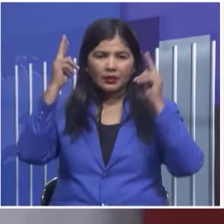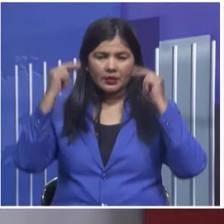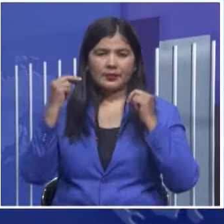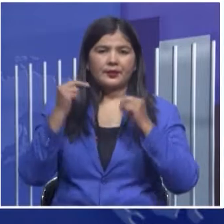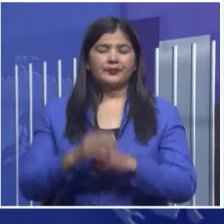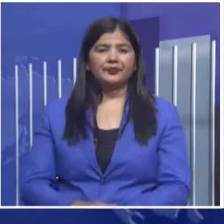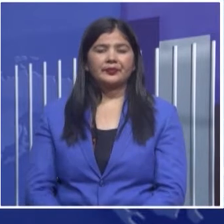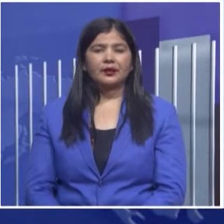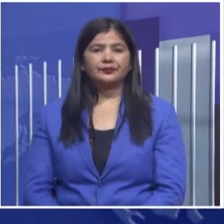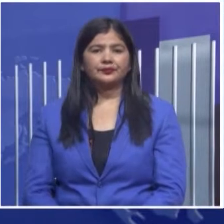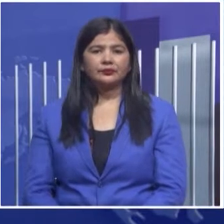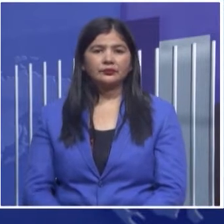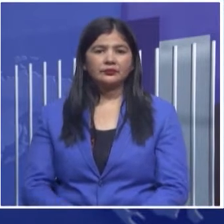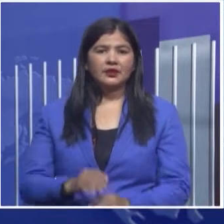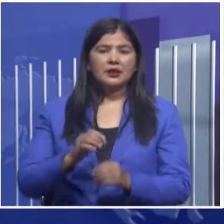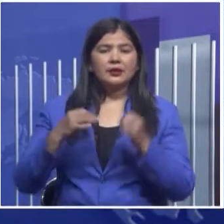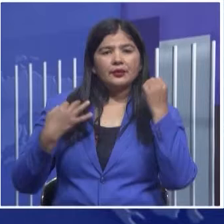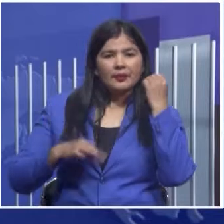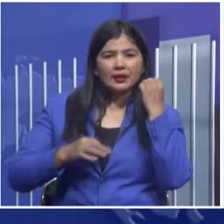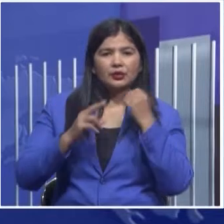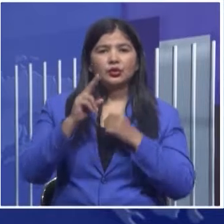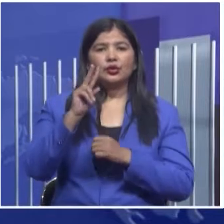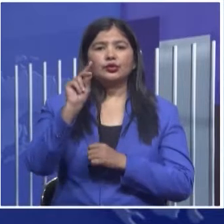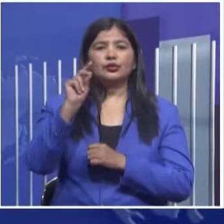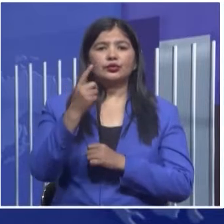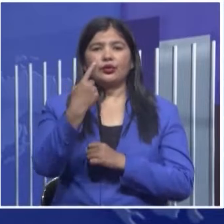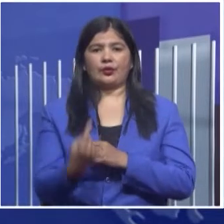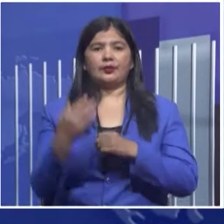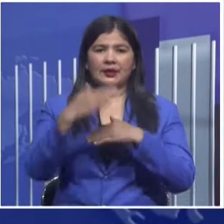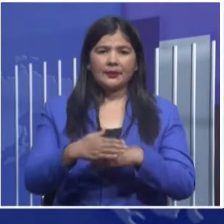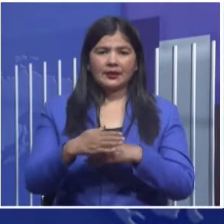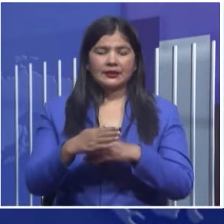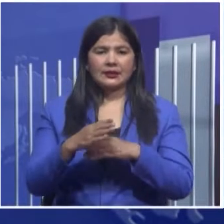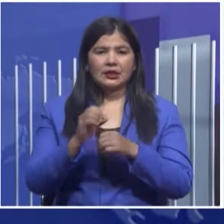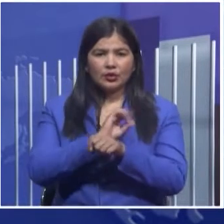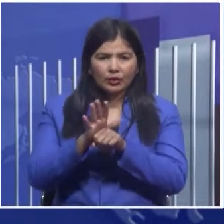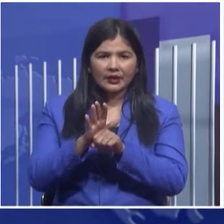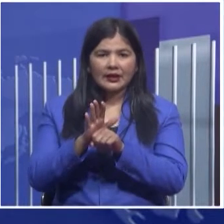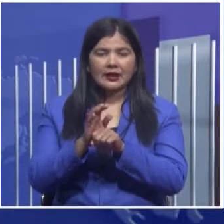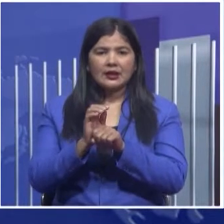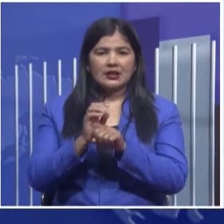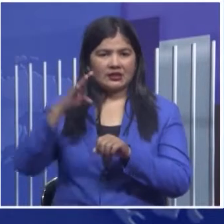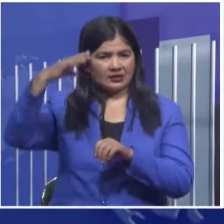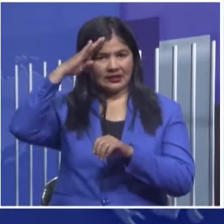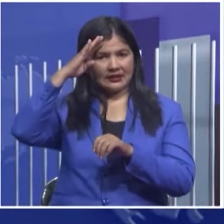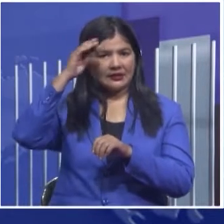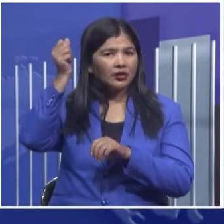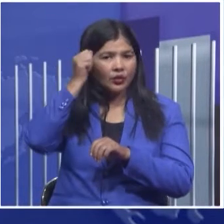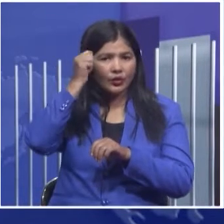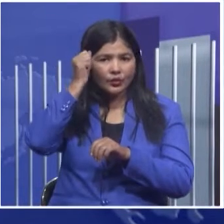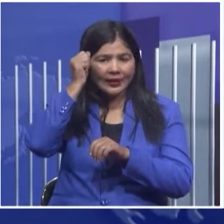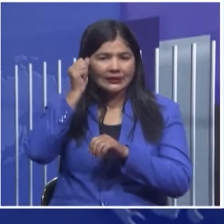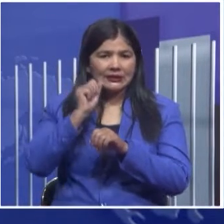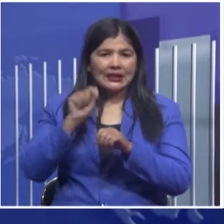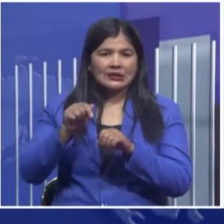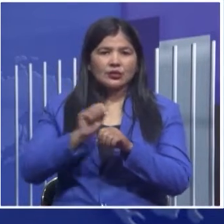थापा। माघको दोस्रो सातामै कोरोना संक्रमण चरम उत्कर्षमा पुग्ने सरकारी प्रक्षेपणको संकेत आजको संक्रमण